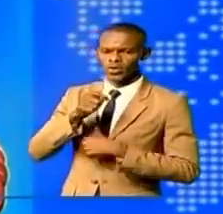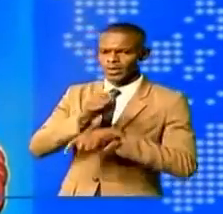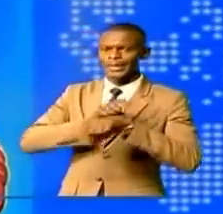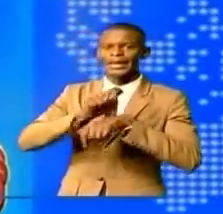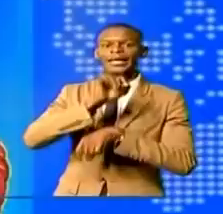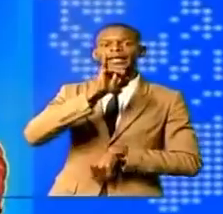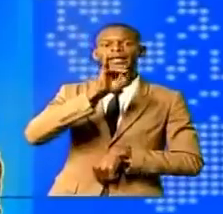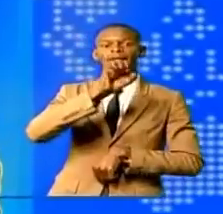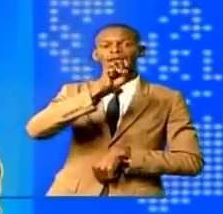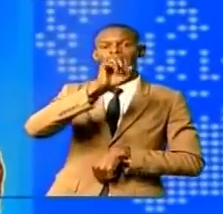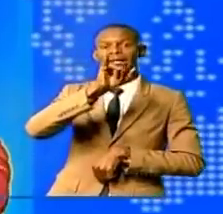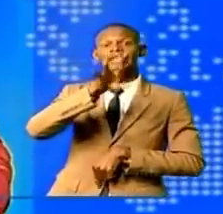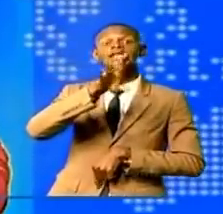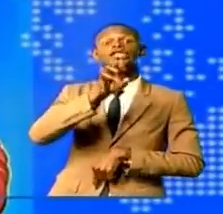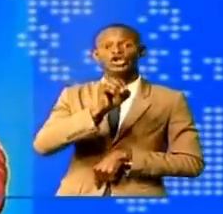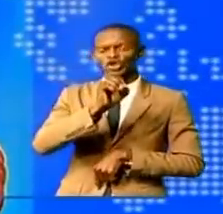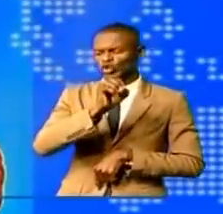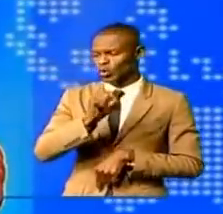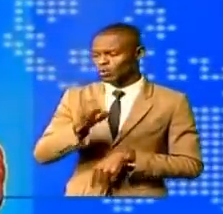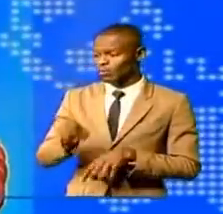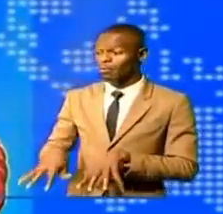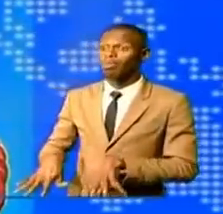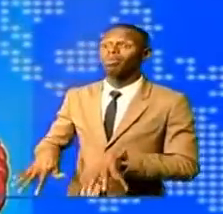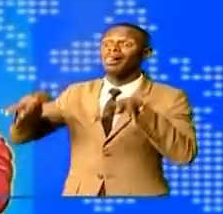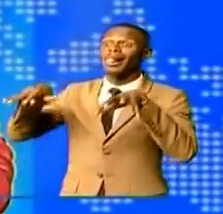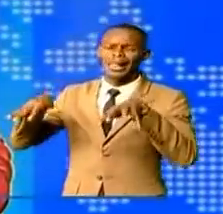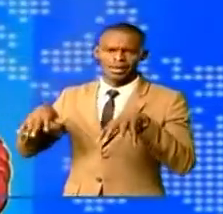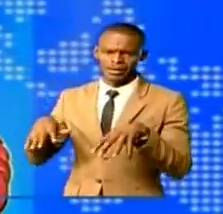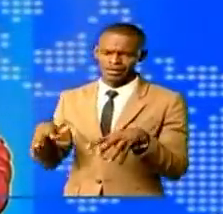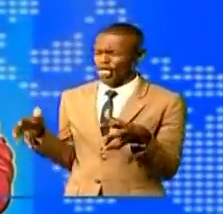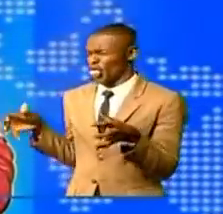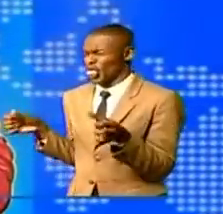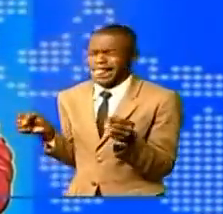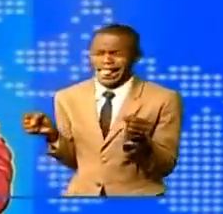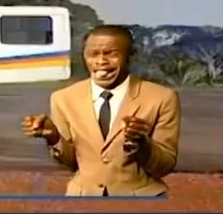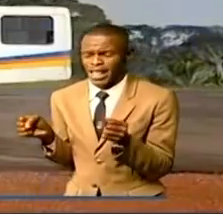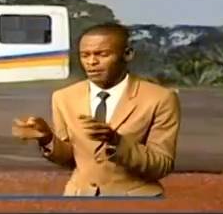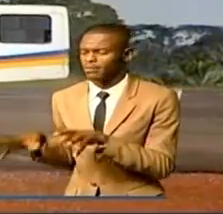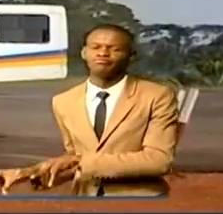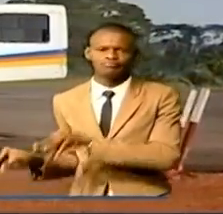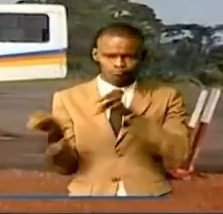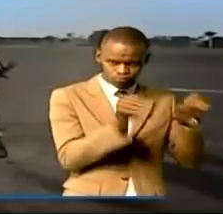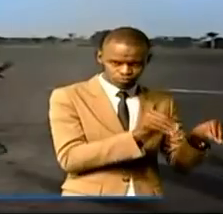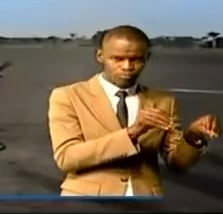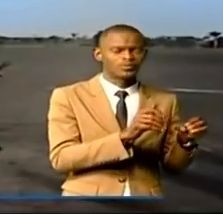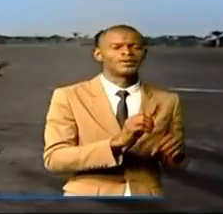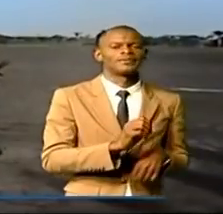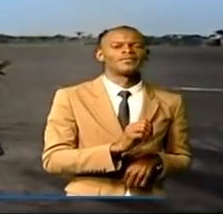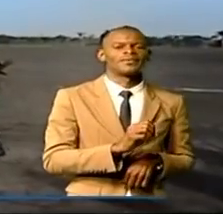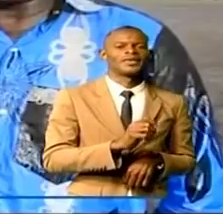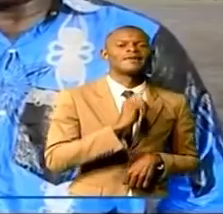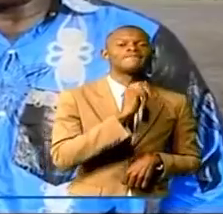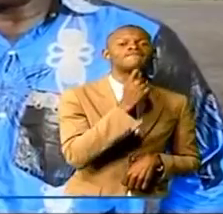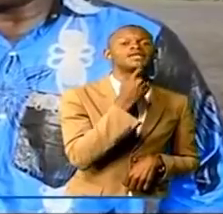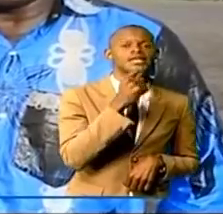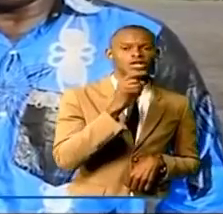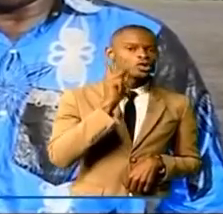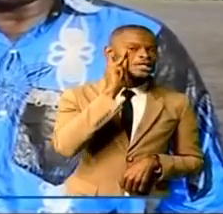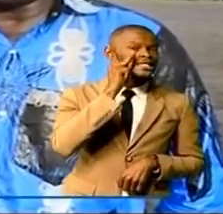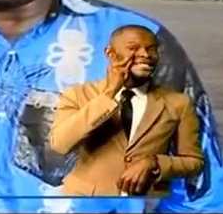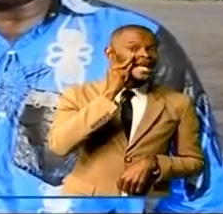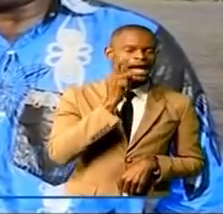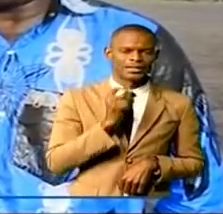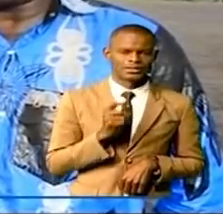Kisangani. Question de désengorger cette prison. Images et commentaires. Regardez. accompagné du ministre de la Justice Martin